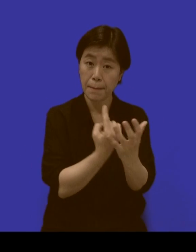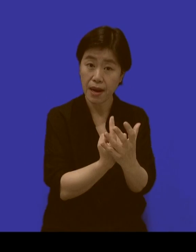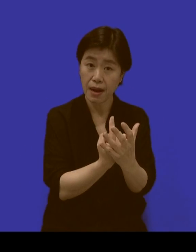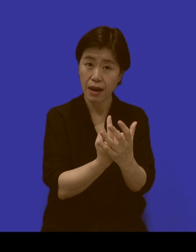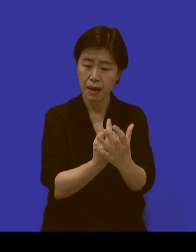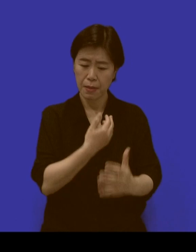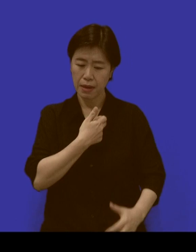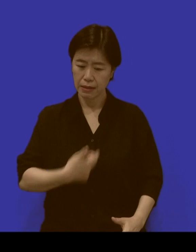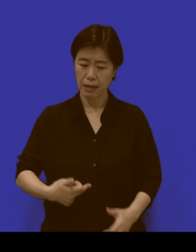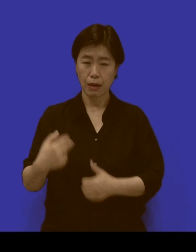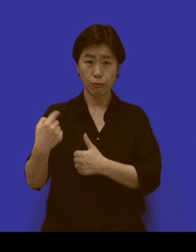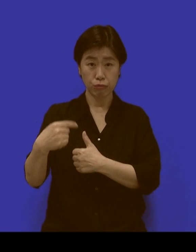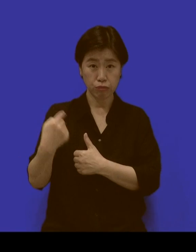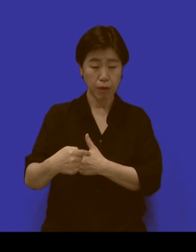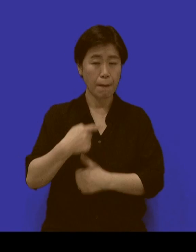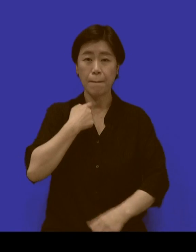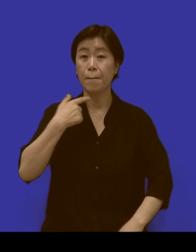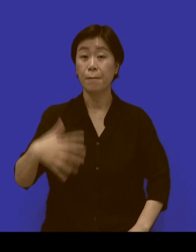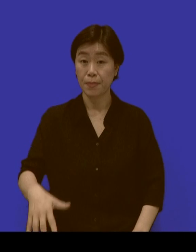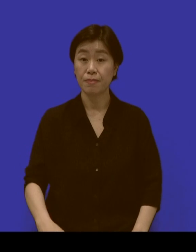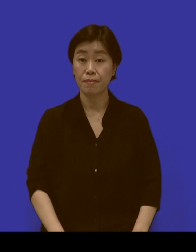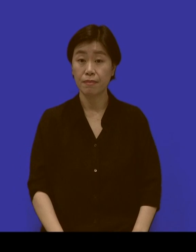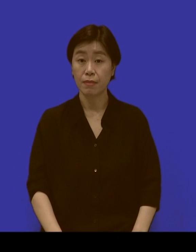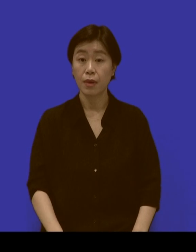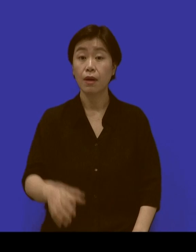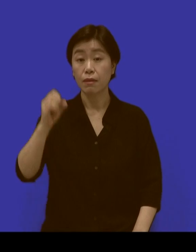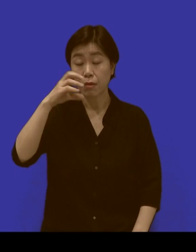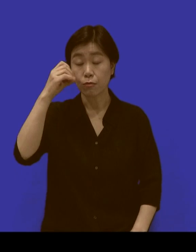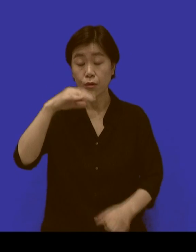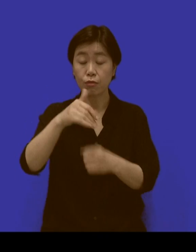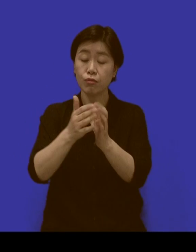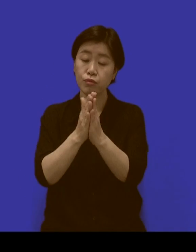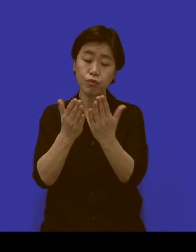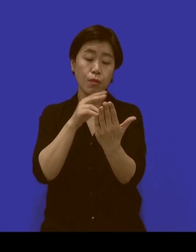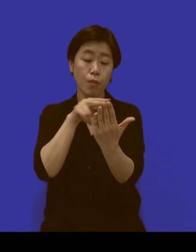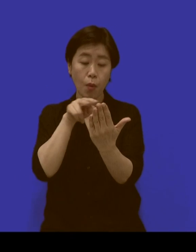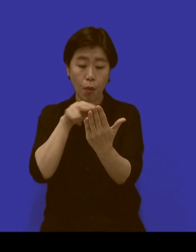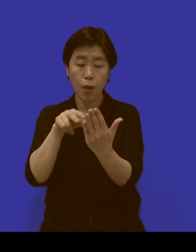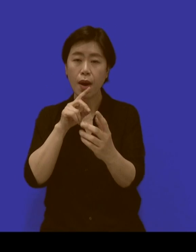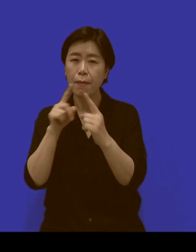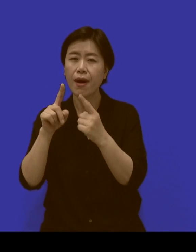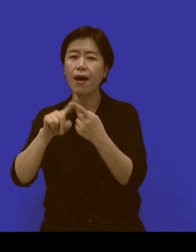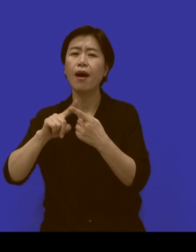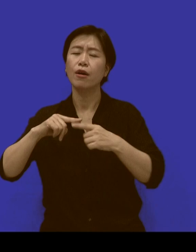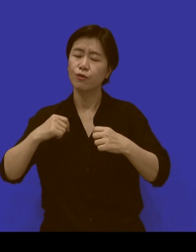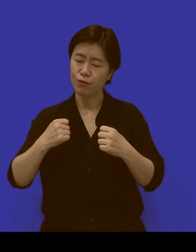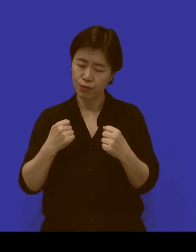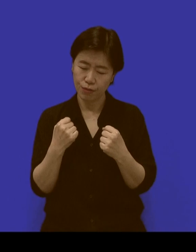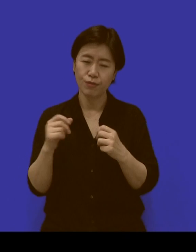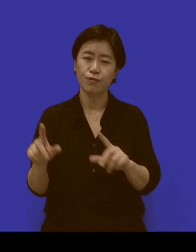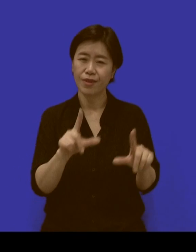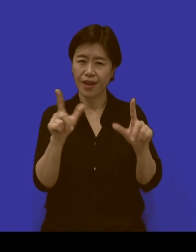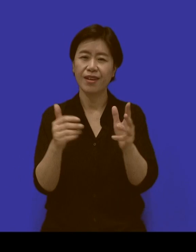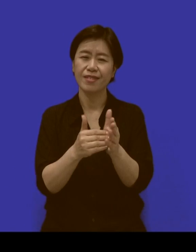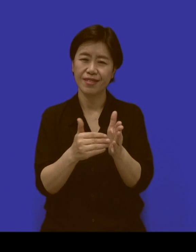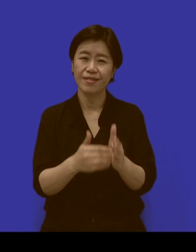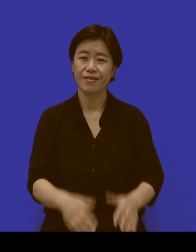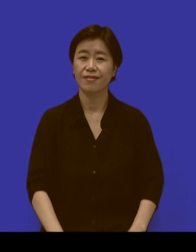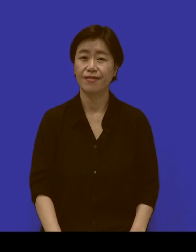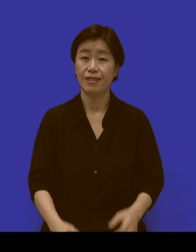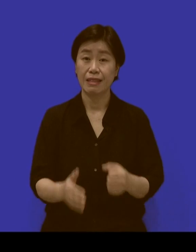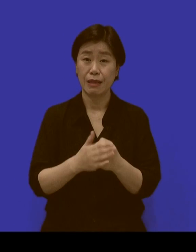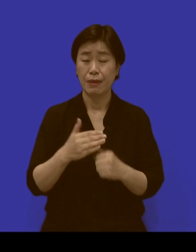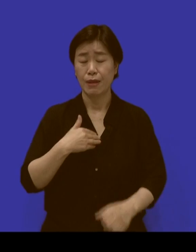적이 없어요. 네. 그러니까 정말 그때 하나님 주신 말씀대로 순종하면서 말씀을 보면서 지금까지 온 것 같은데요. 그래서